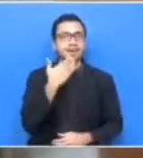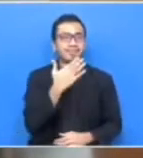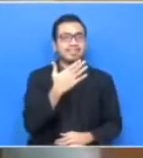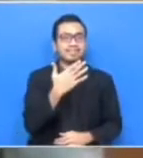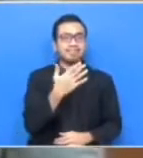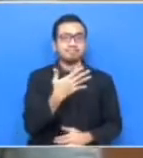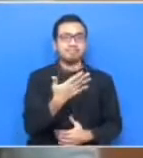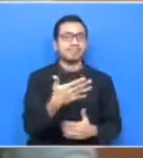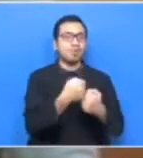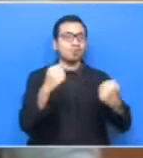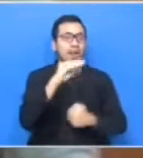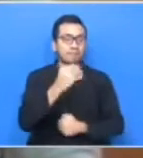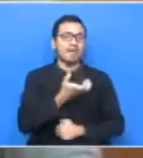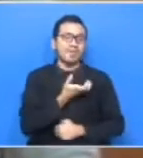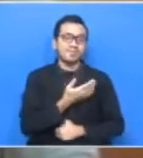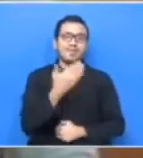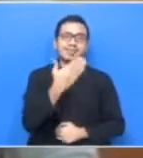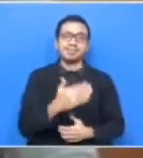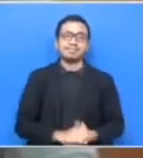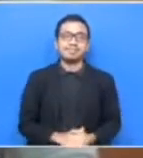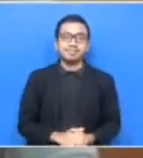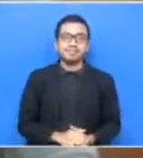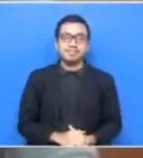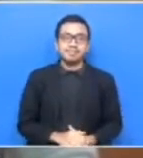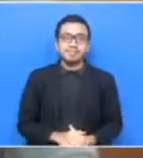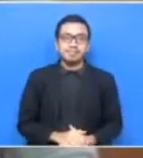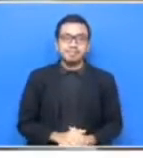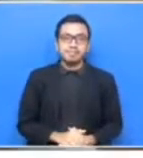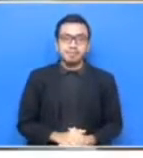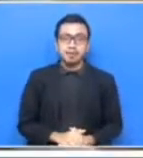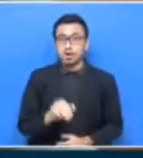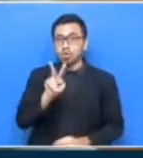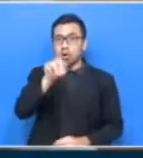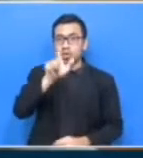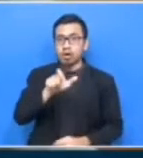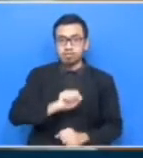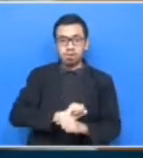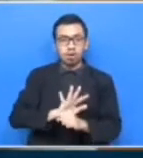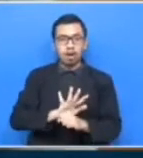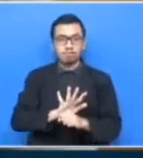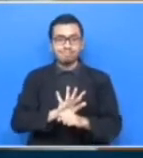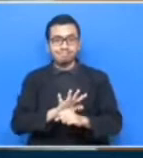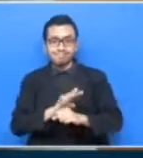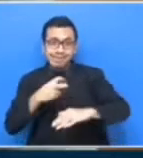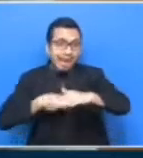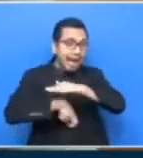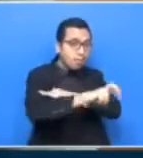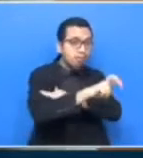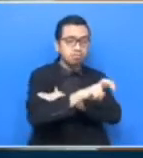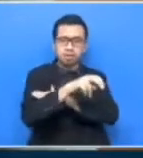ya Pak Heri sejauh ini bagaimana perkembangan pencarian kedua pasien positif korona yang kabur Fairy apakah sudah ada